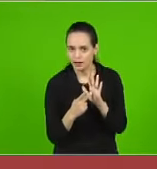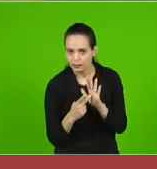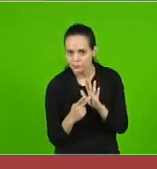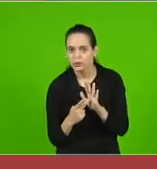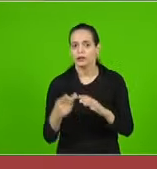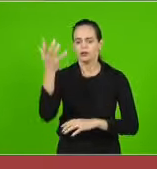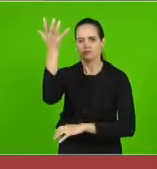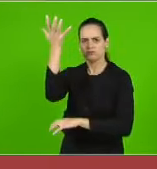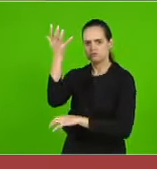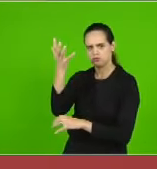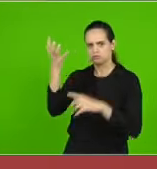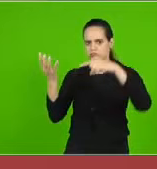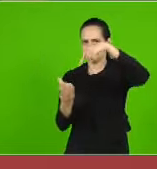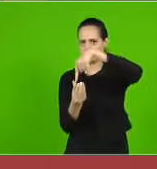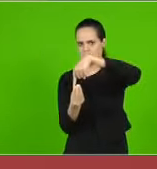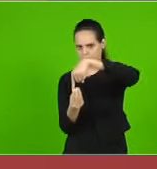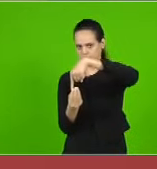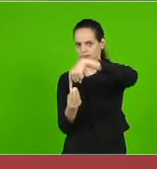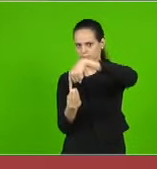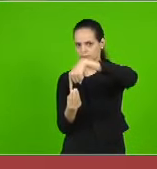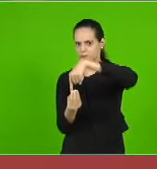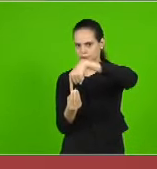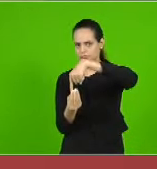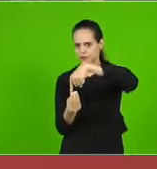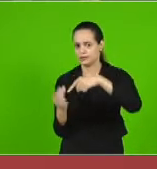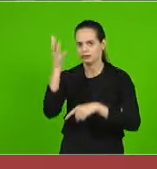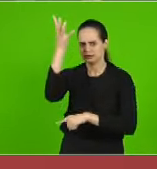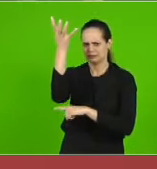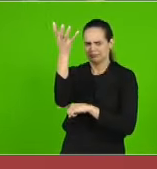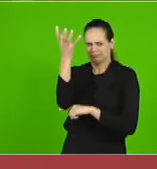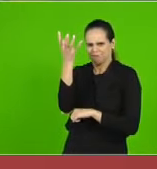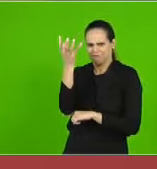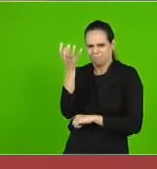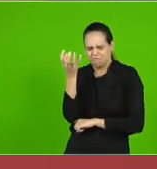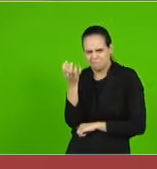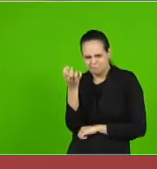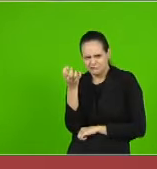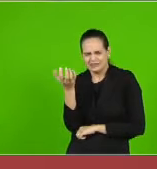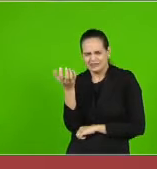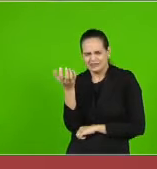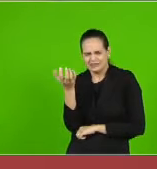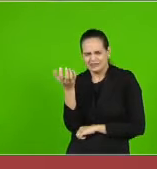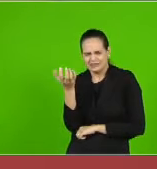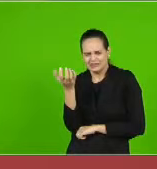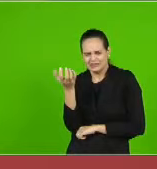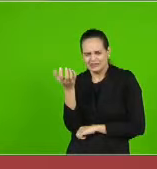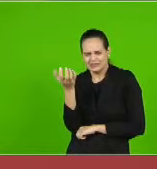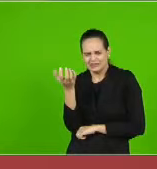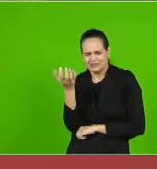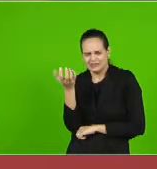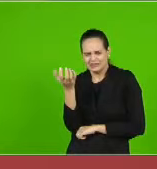когда Иисус говорит притчу о смоковнице, показывая, что 2000 лет,